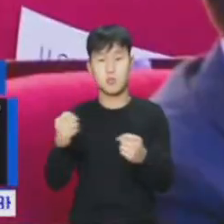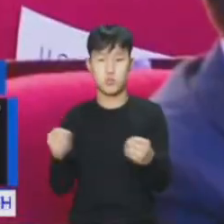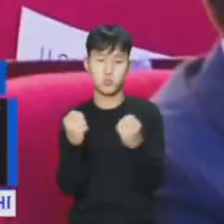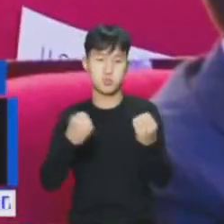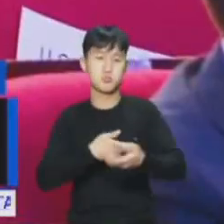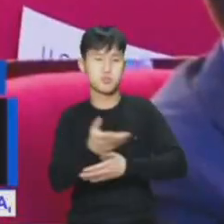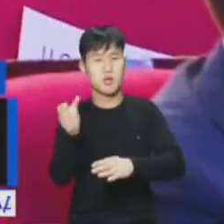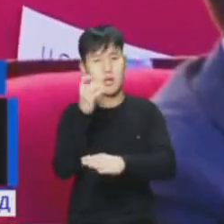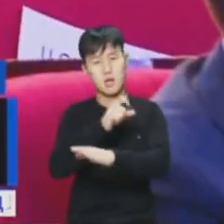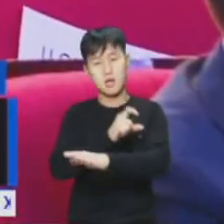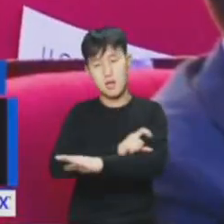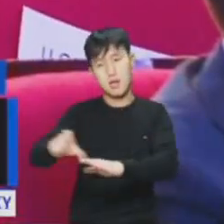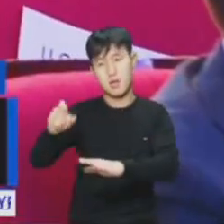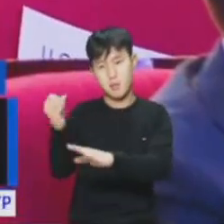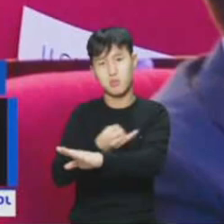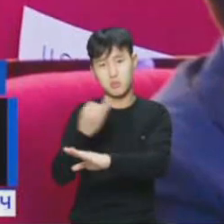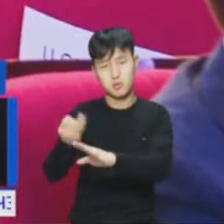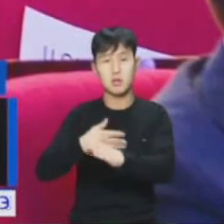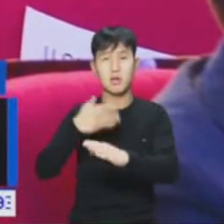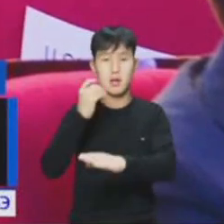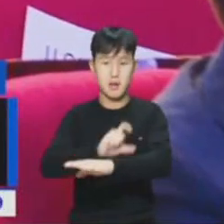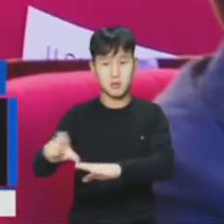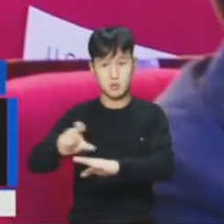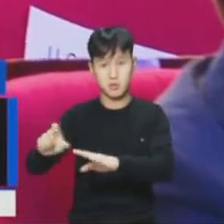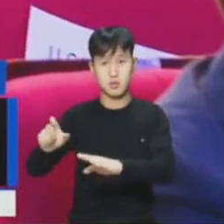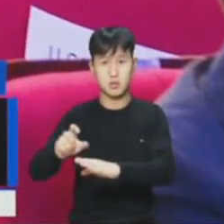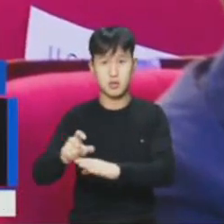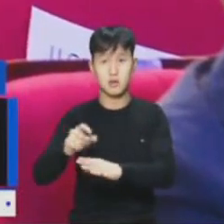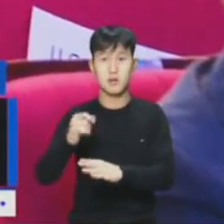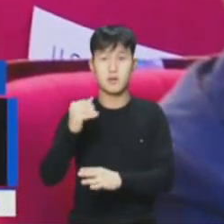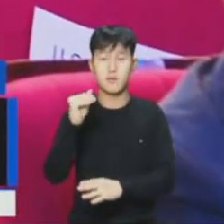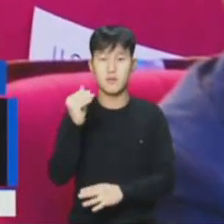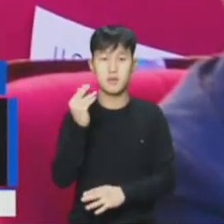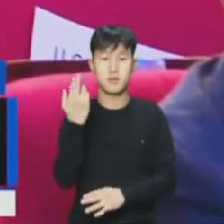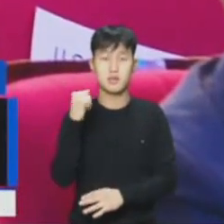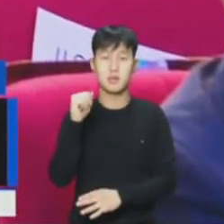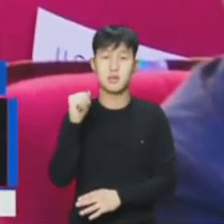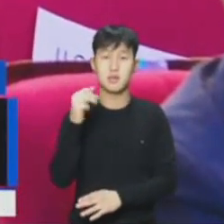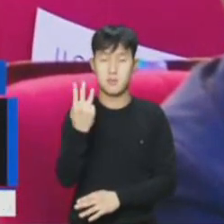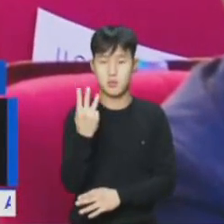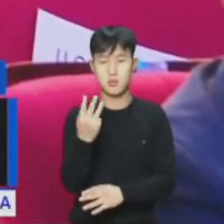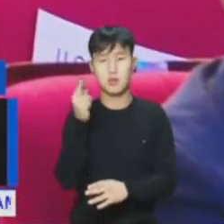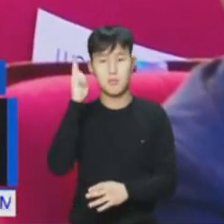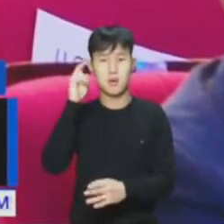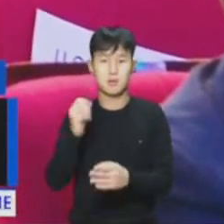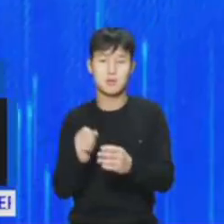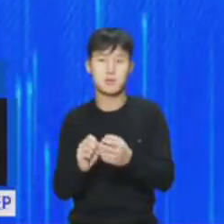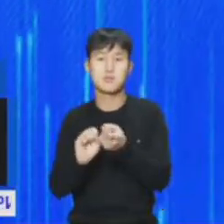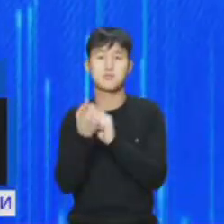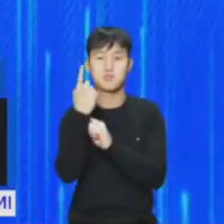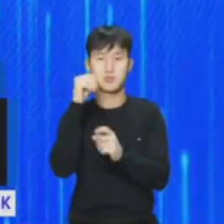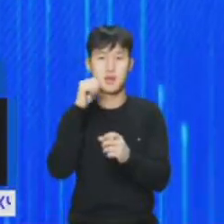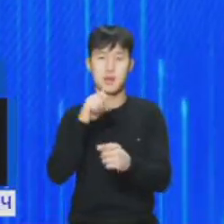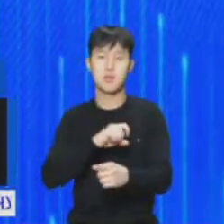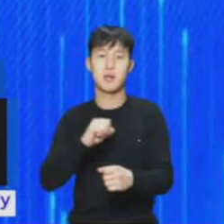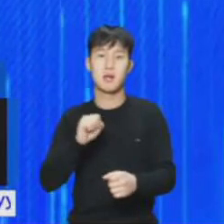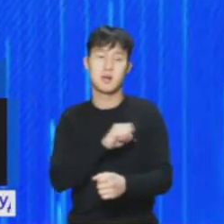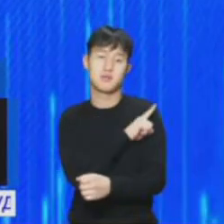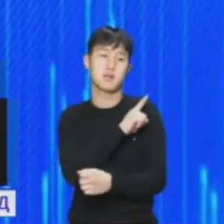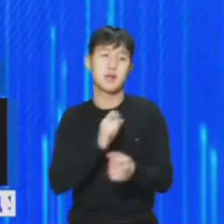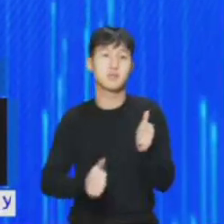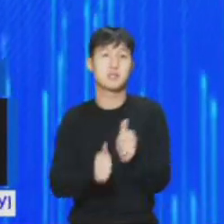гадагш импортлж буй Fida Cloud компани шалгарч энэ системийг амжилттай бүтээж чаджээ. Энэ